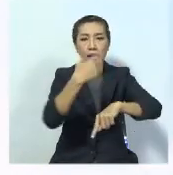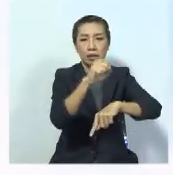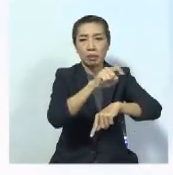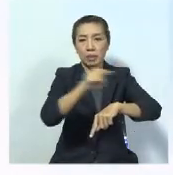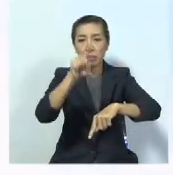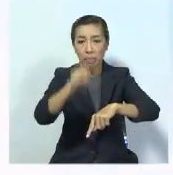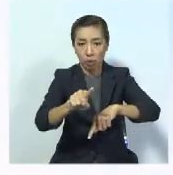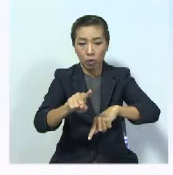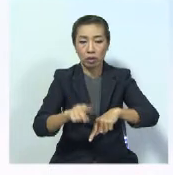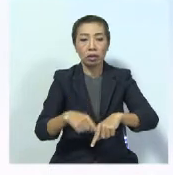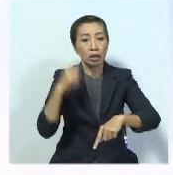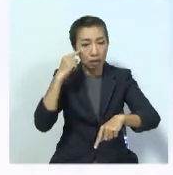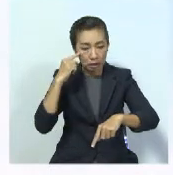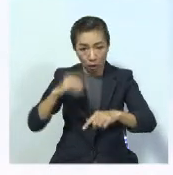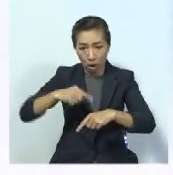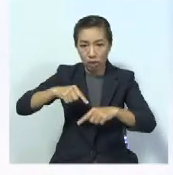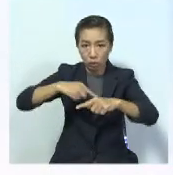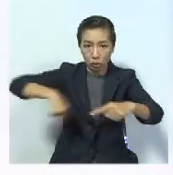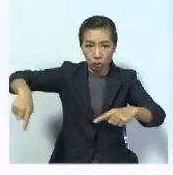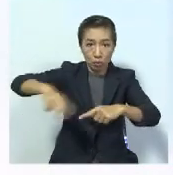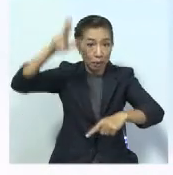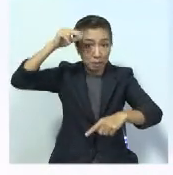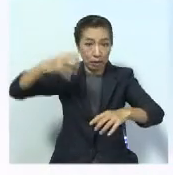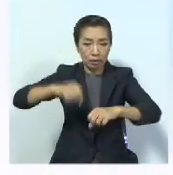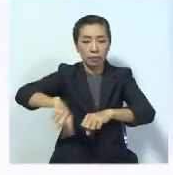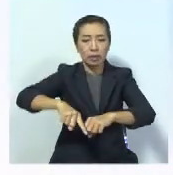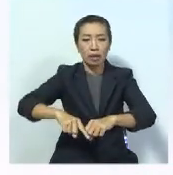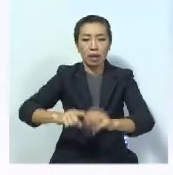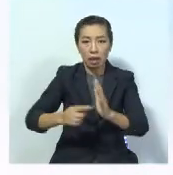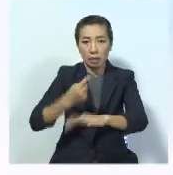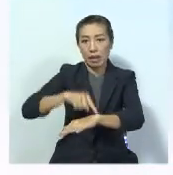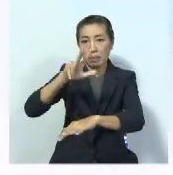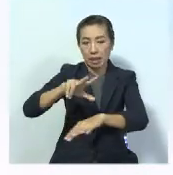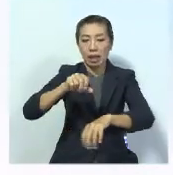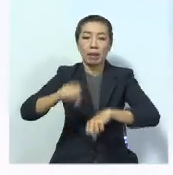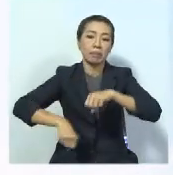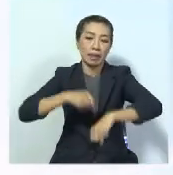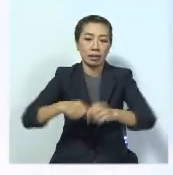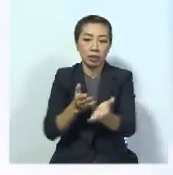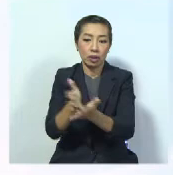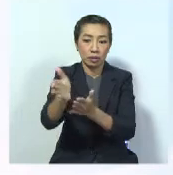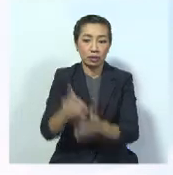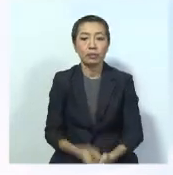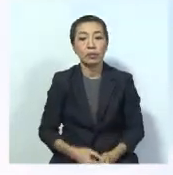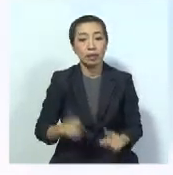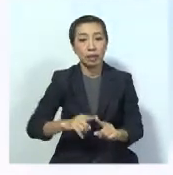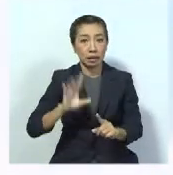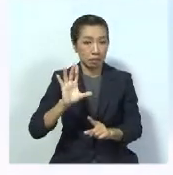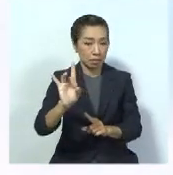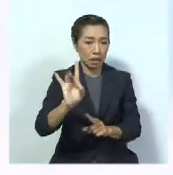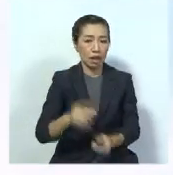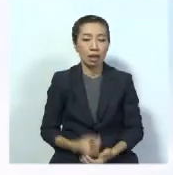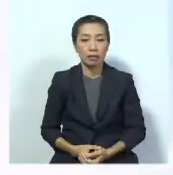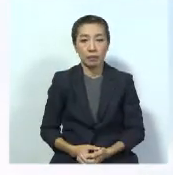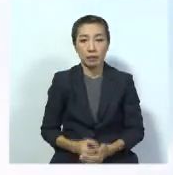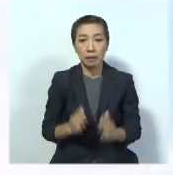เริ่มปั่นจักรยานที่วงเวียนใหญ่ตั้งแต่เวลา 15:00 น.เป็นต้นไปส่วนเส้นทางที่8ขบวนปั่นจักรย